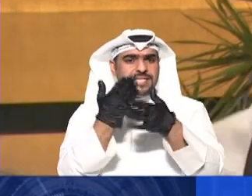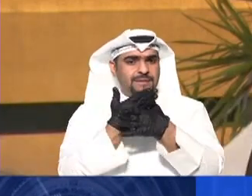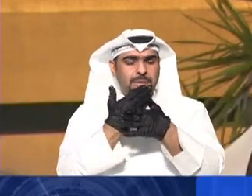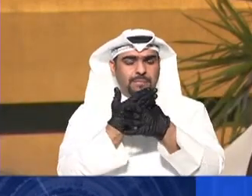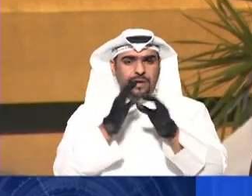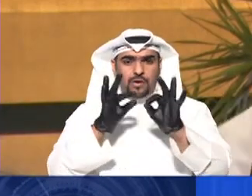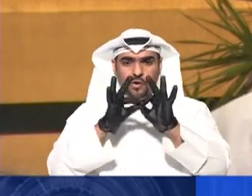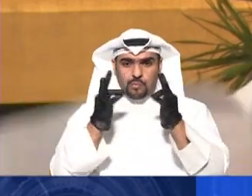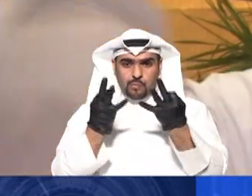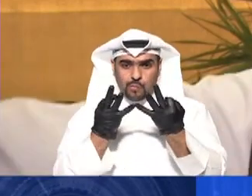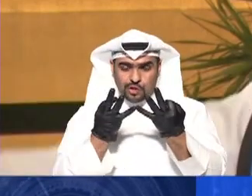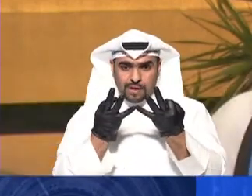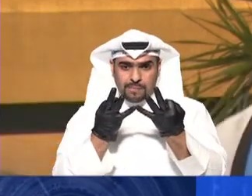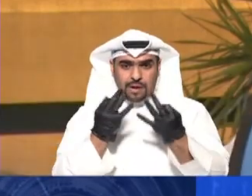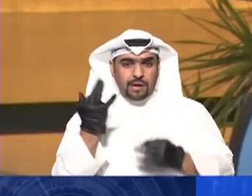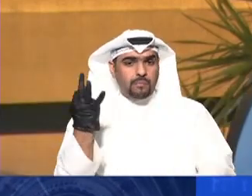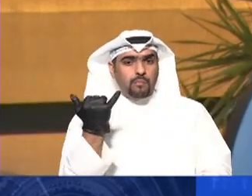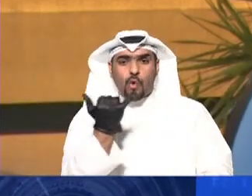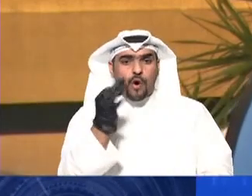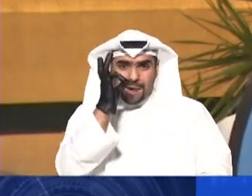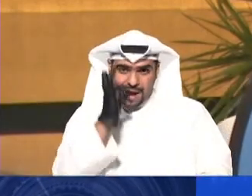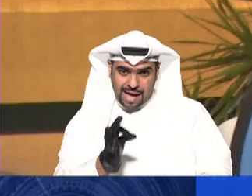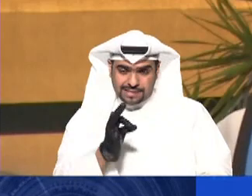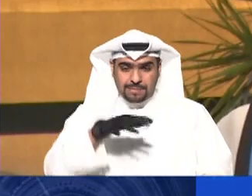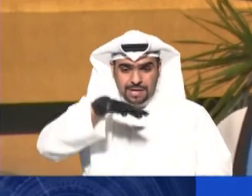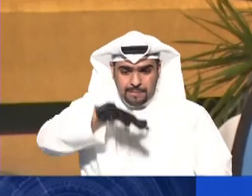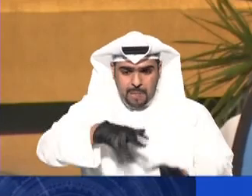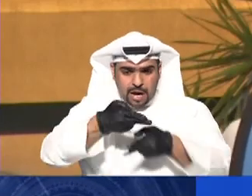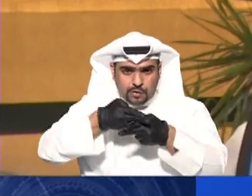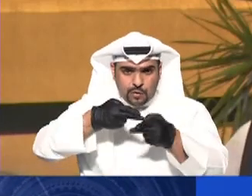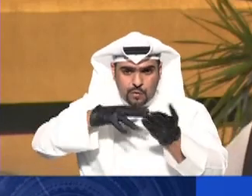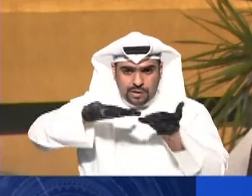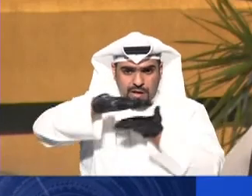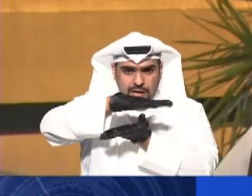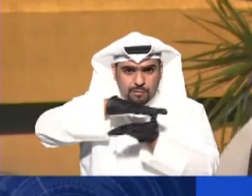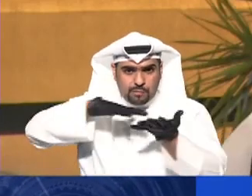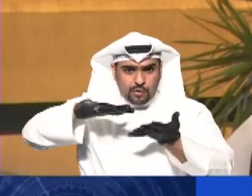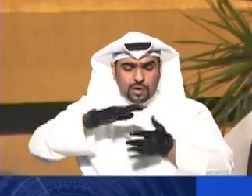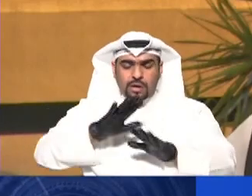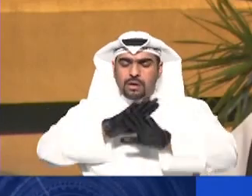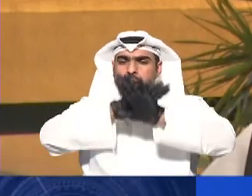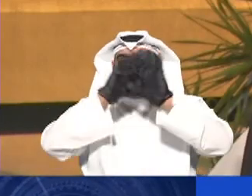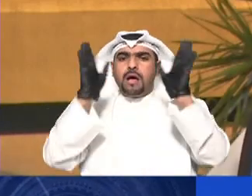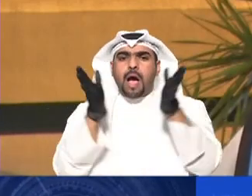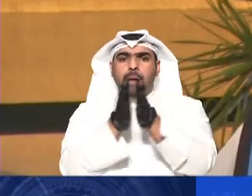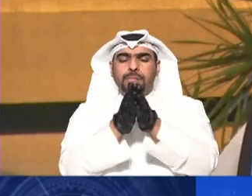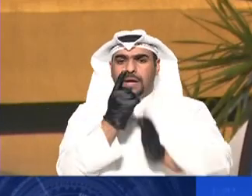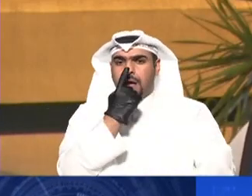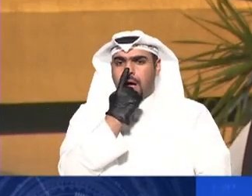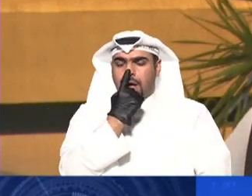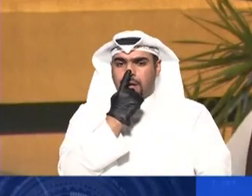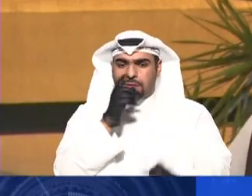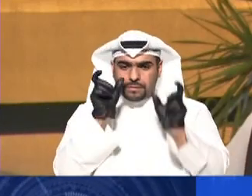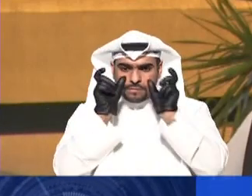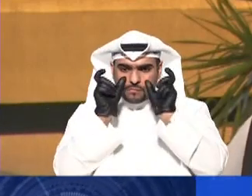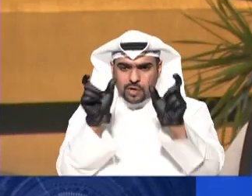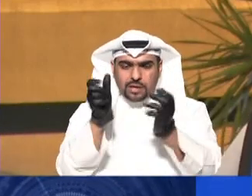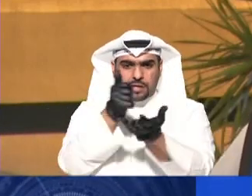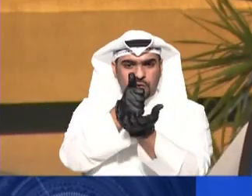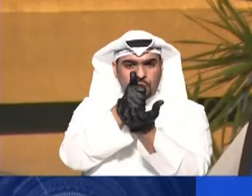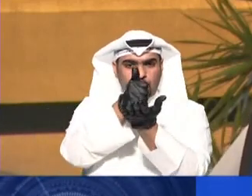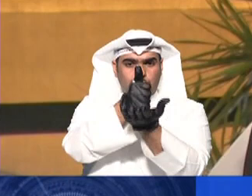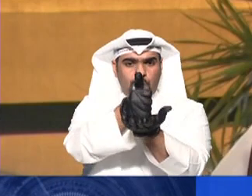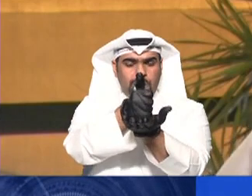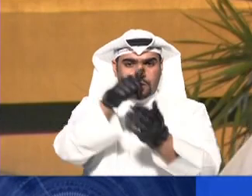فئات معينه سواء النقابه في نقابتها او الجمعيه في منطقتها، لا، الدور ايضا في دور مدني لازم يقوم فيه. واليوم هذا دور